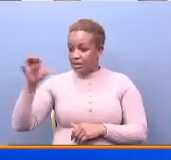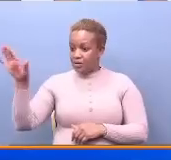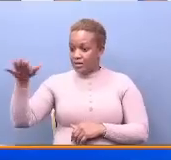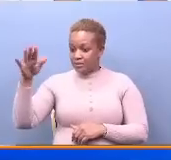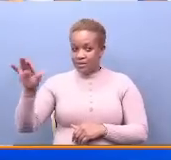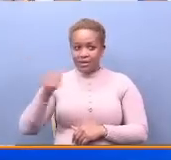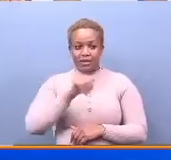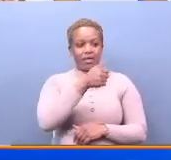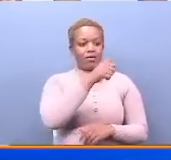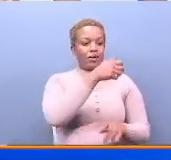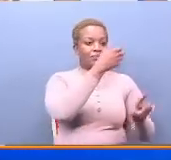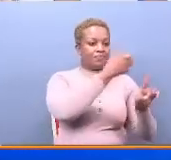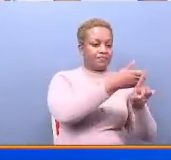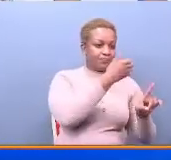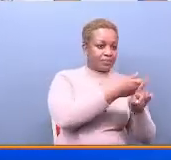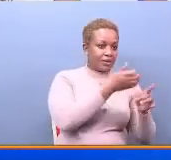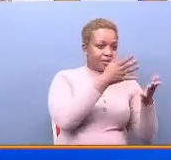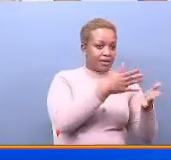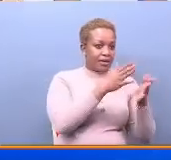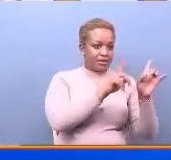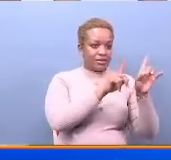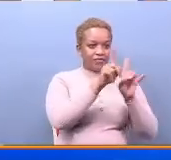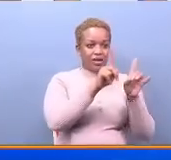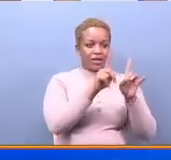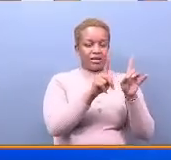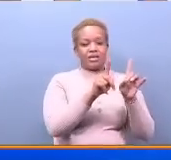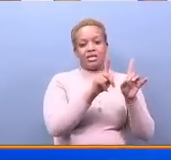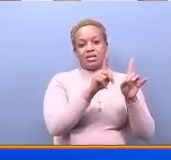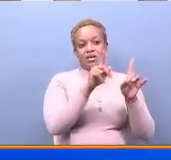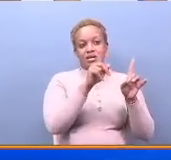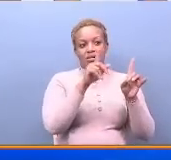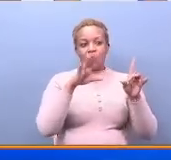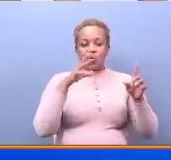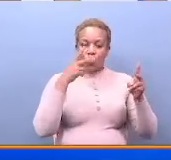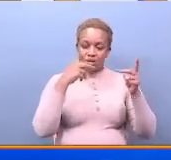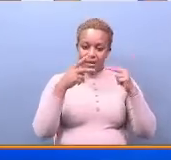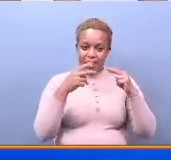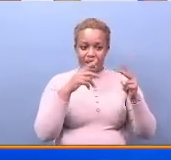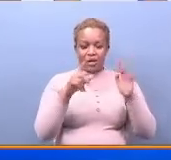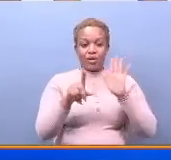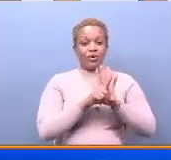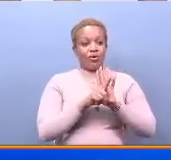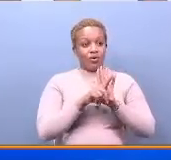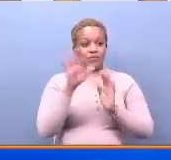moja Kwale pale like kimeremeta safari lodge mali tulikuwa. Na sheria